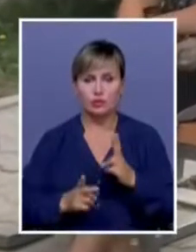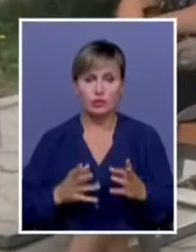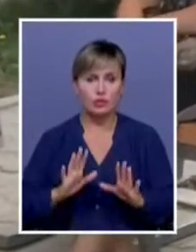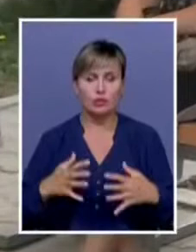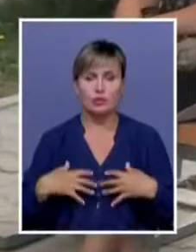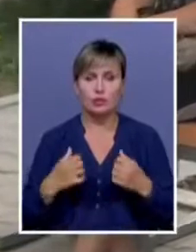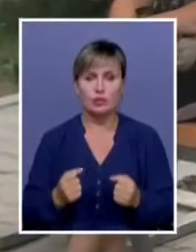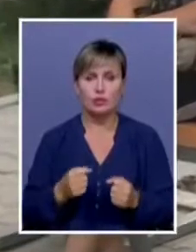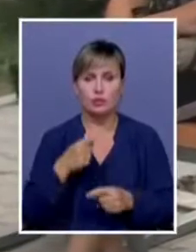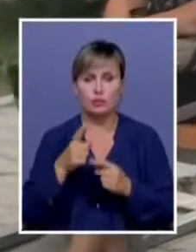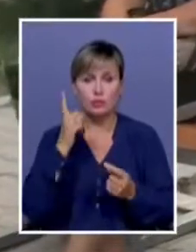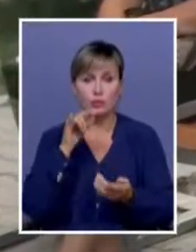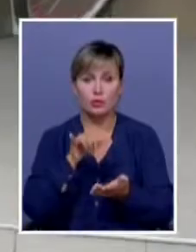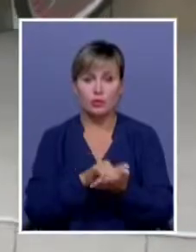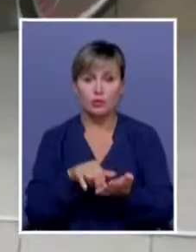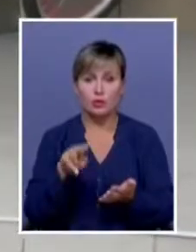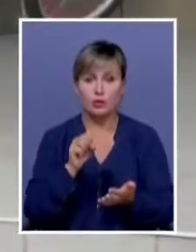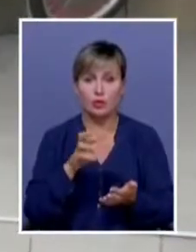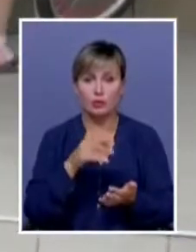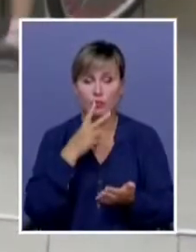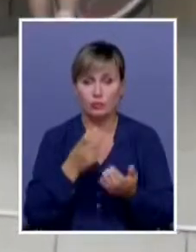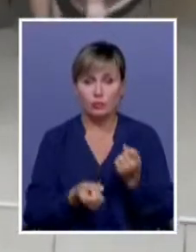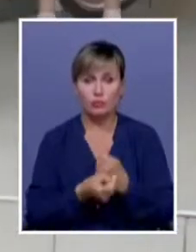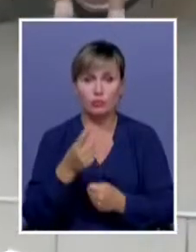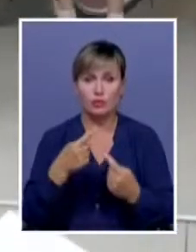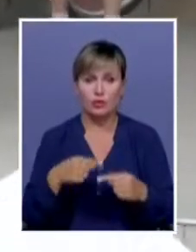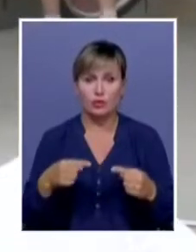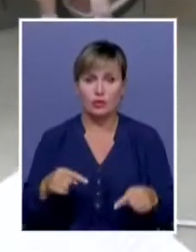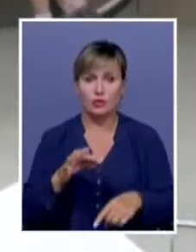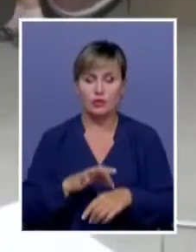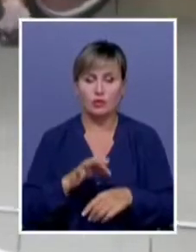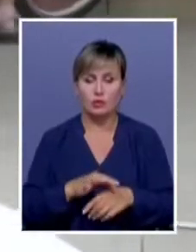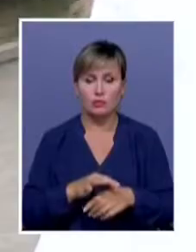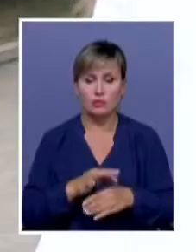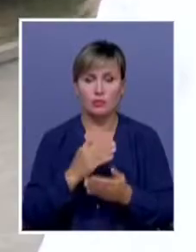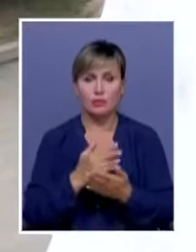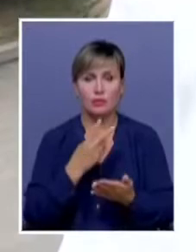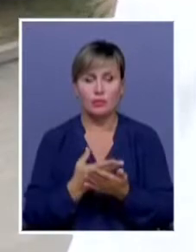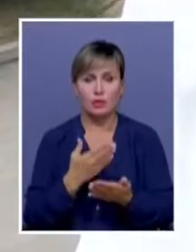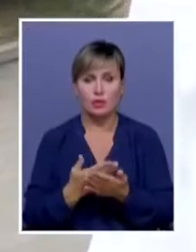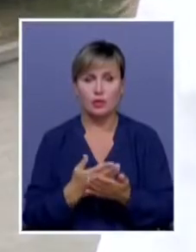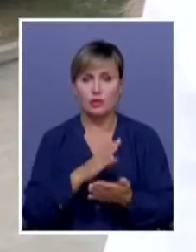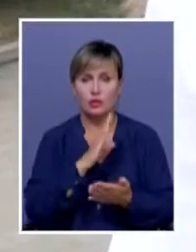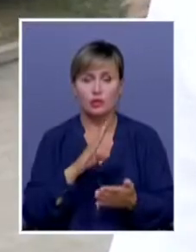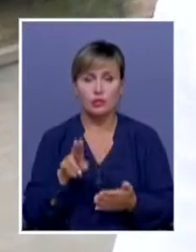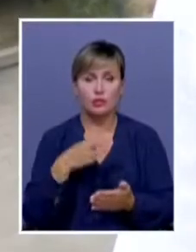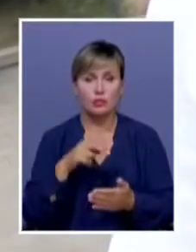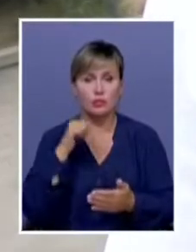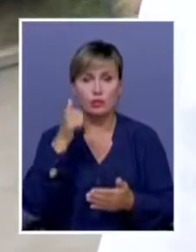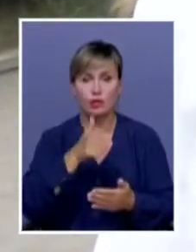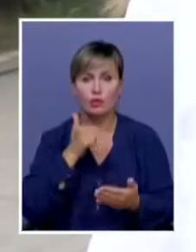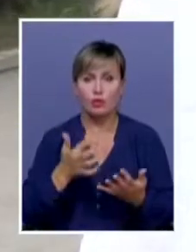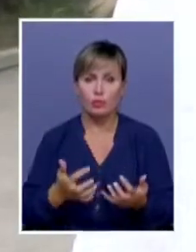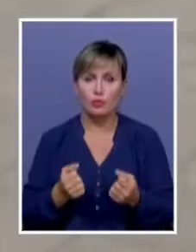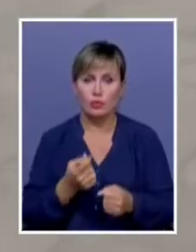на днях через мобильное приложение «Дому-мед» обнаружила у себя целый букет заболеваний. Система показала, что женщина с декабря прошлого года якобы